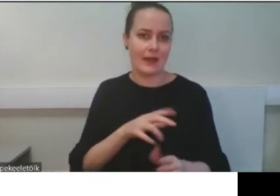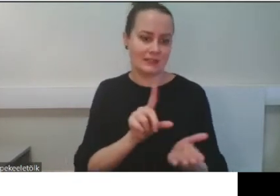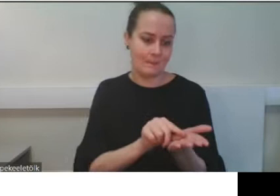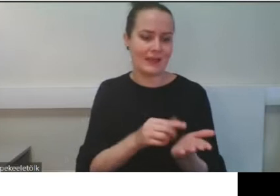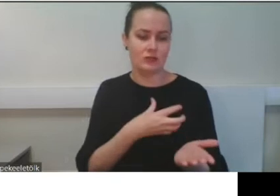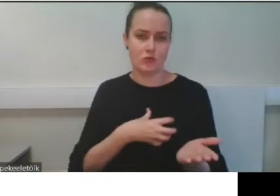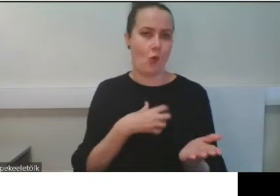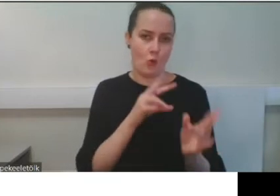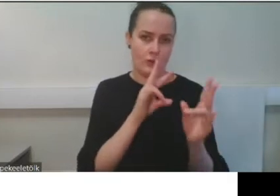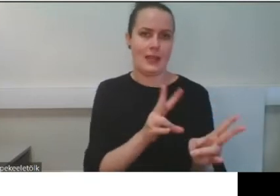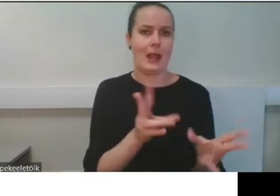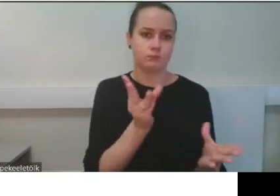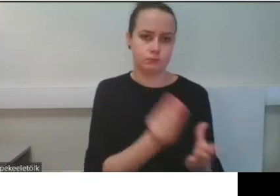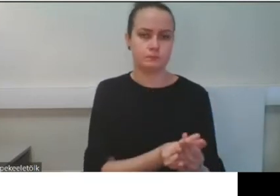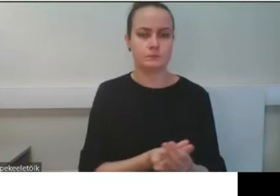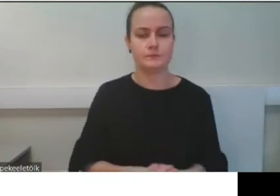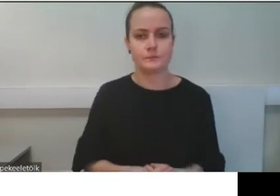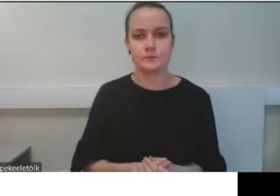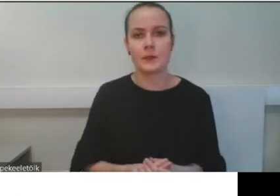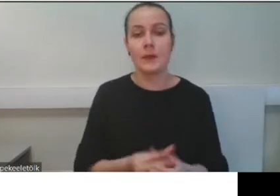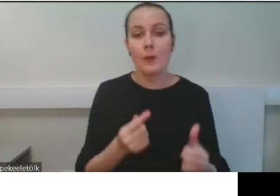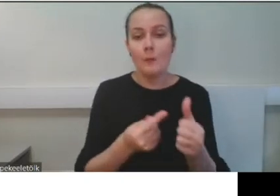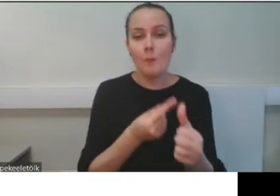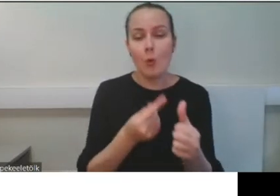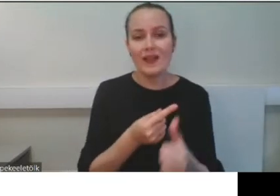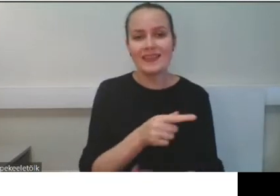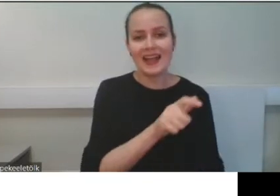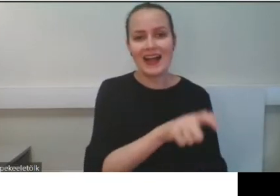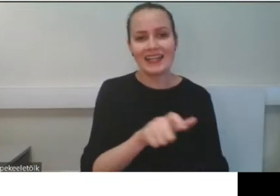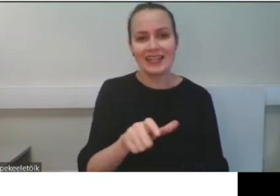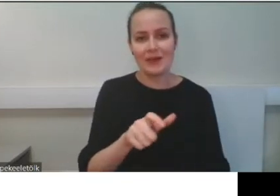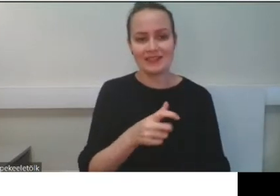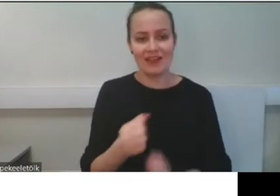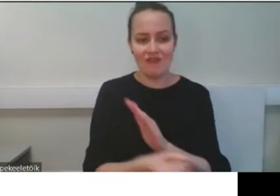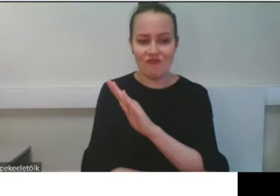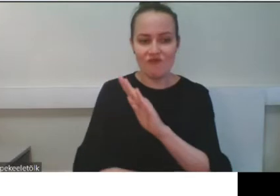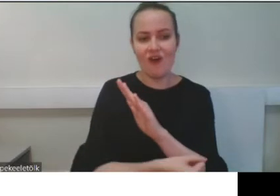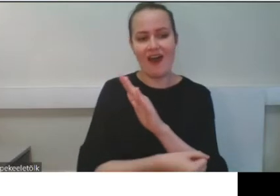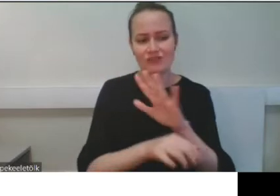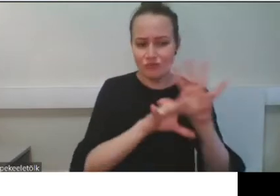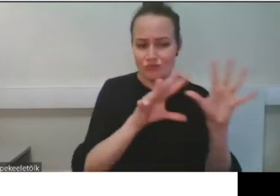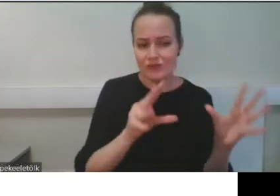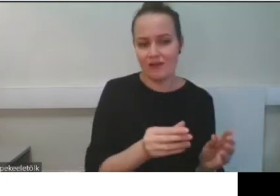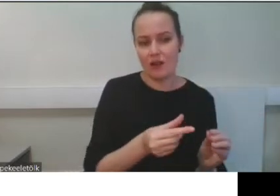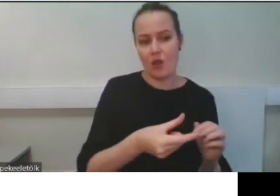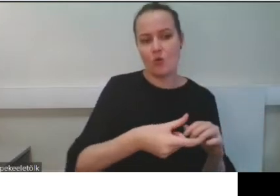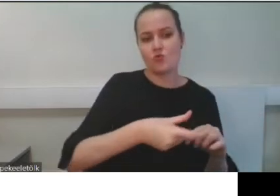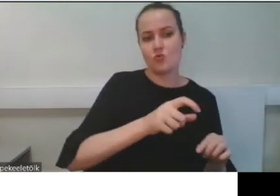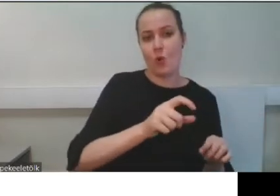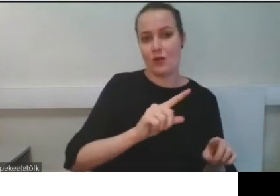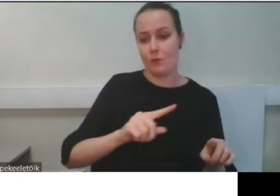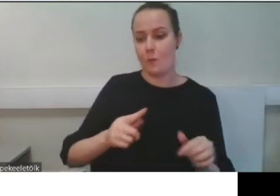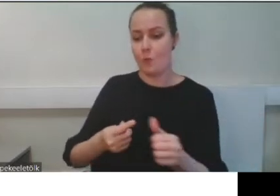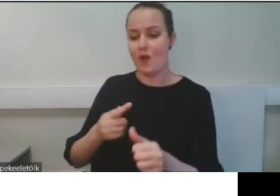on eeskätt selline analoogne sissetulek nagu tööealisel inimesel töötasu , et siis ei